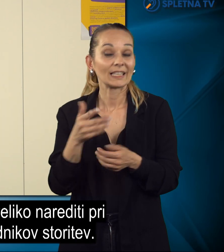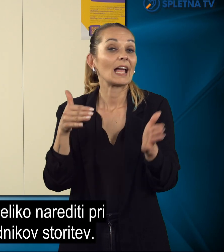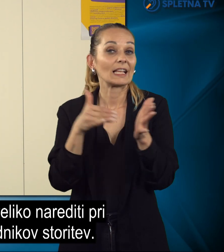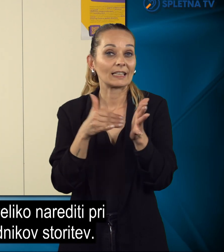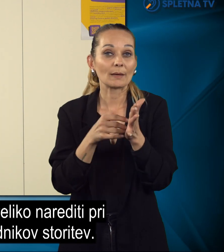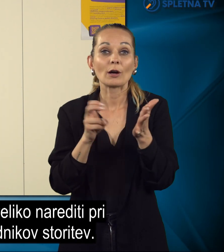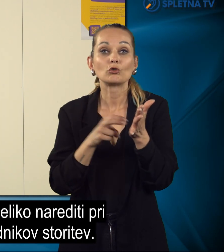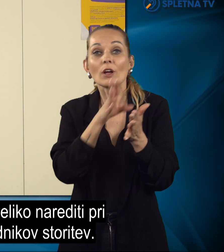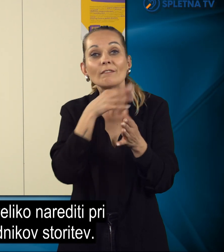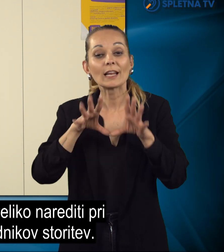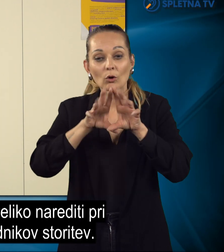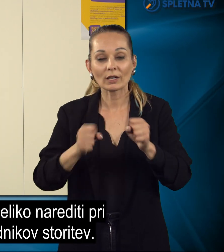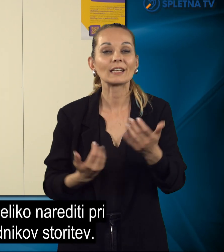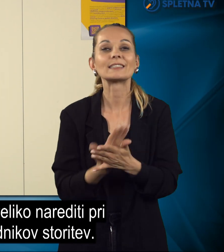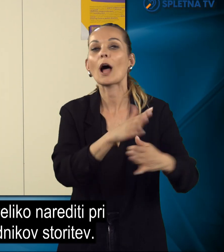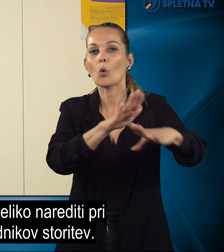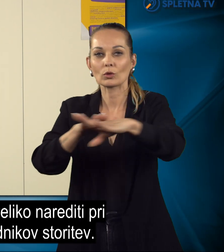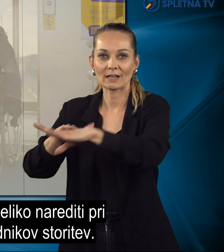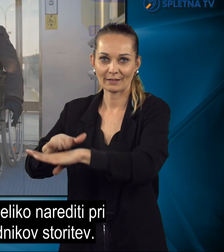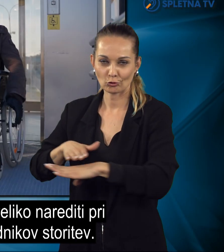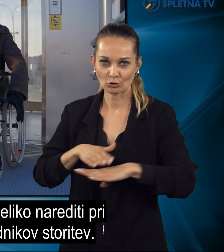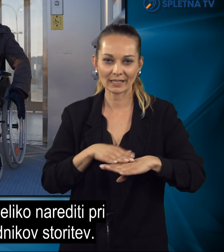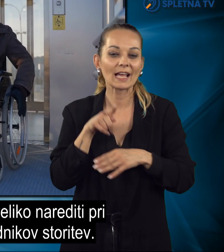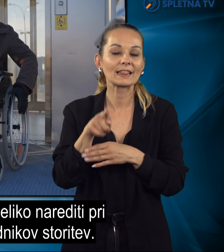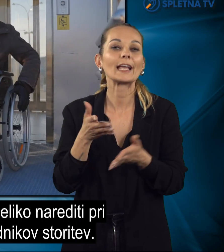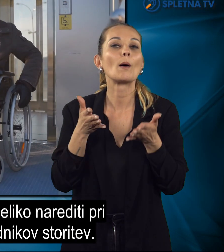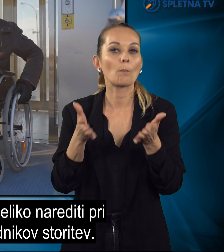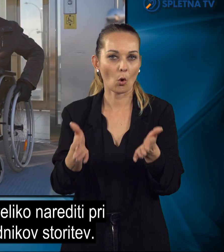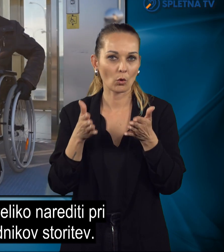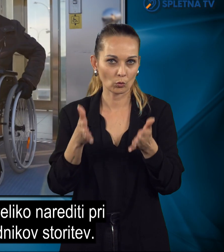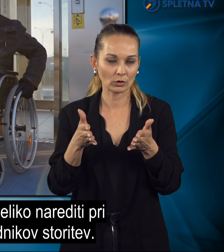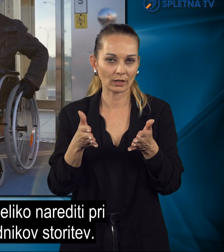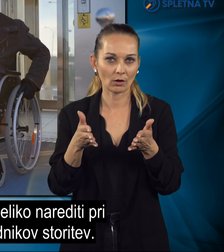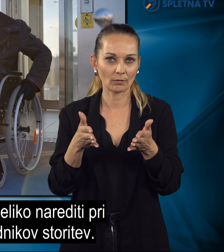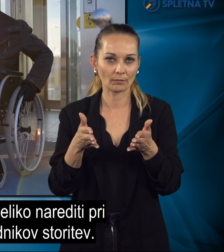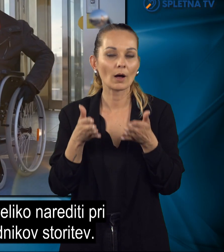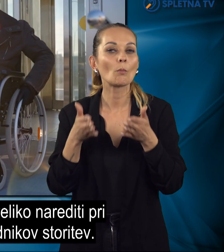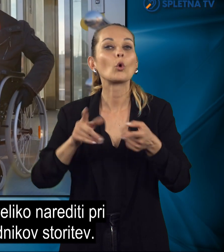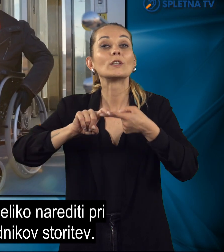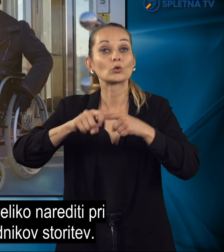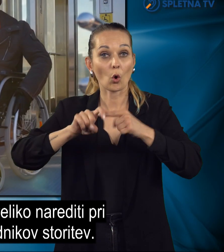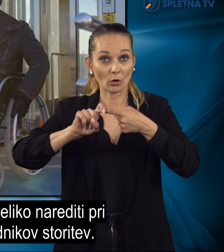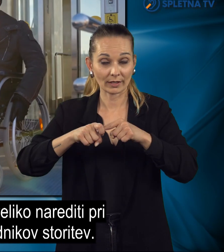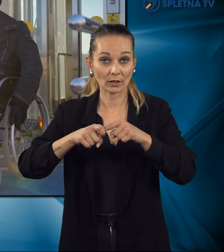Seveda je treba še veliko narediti pri ozaveščanju teh